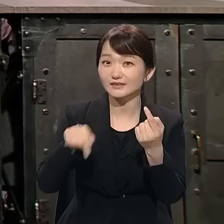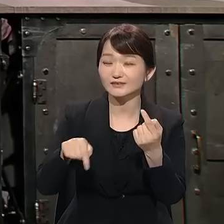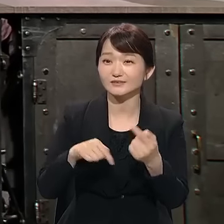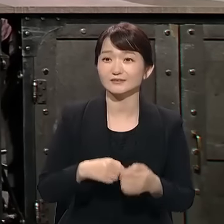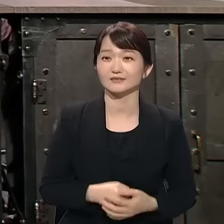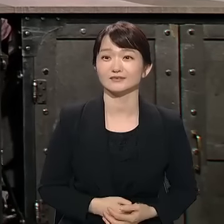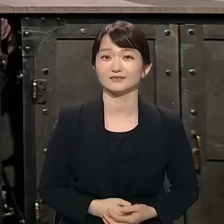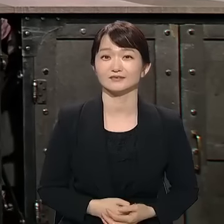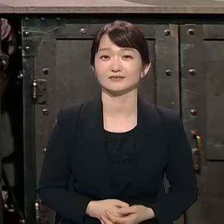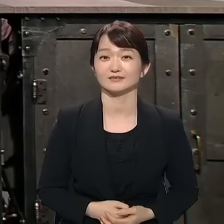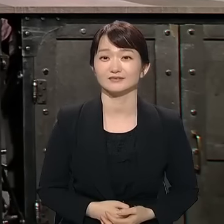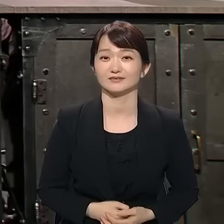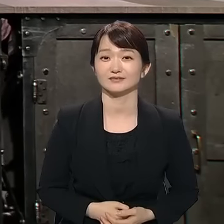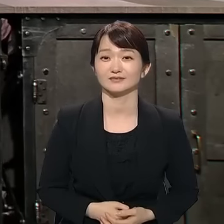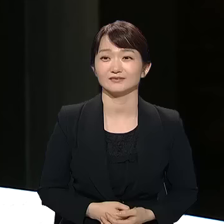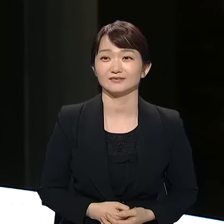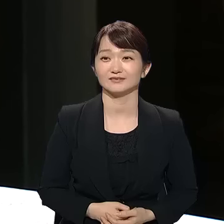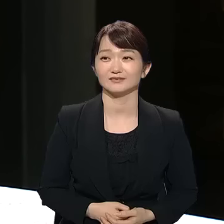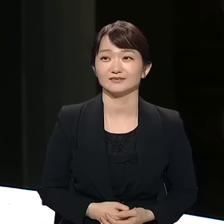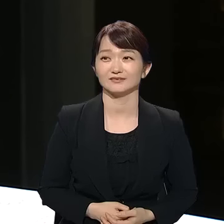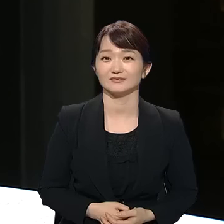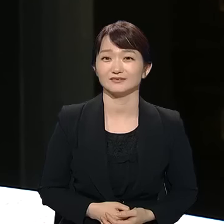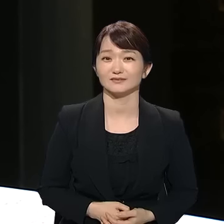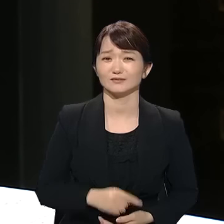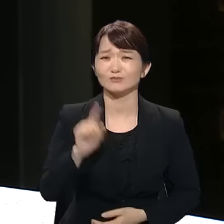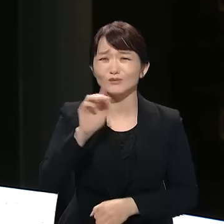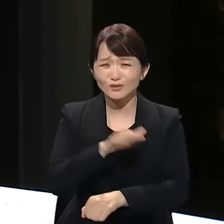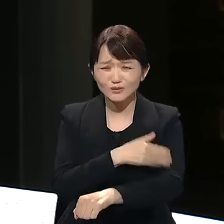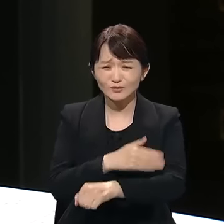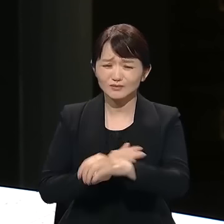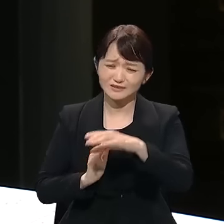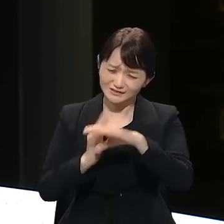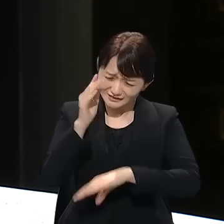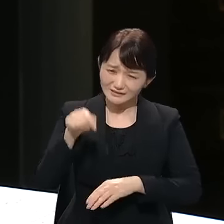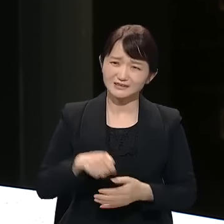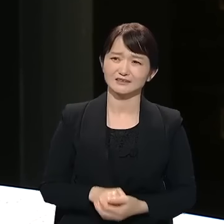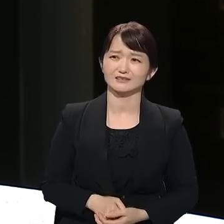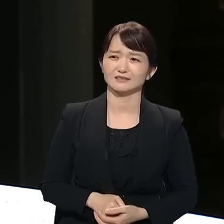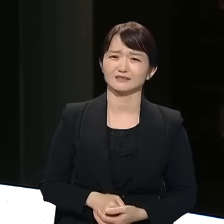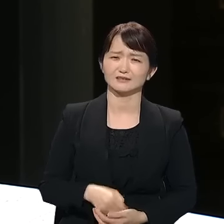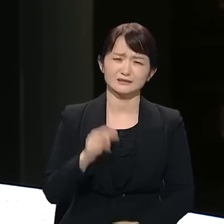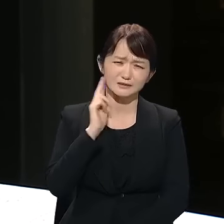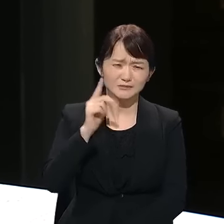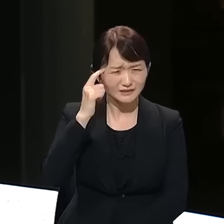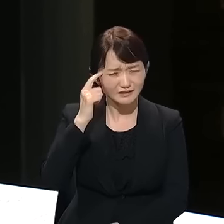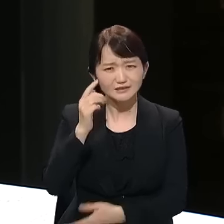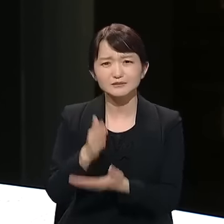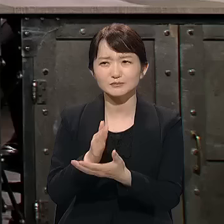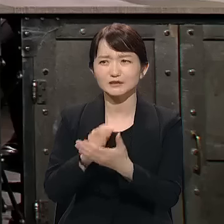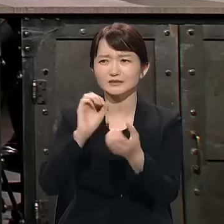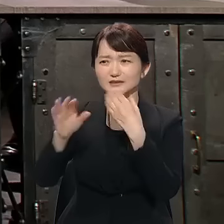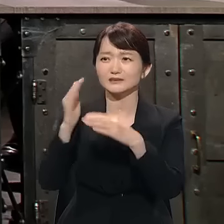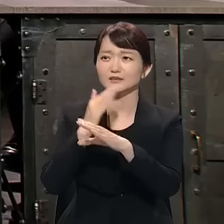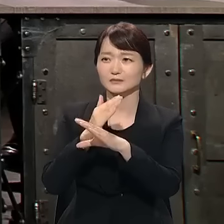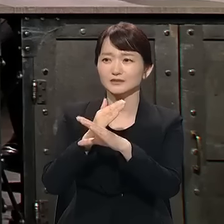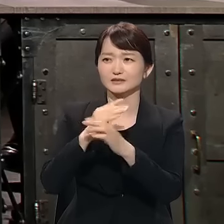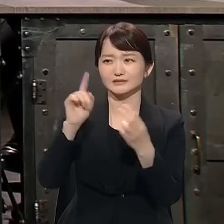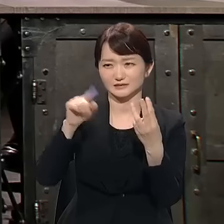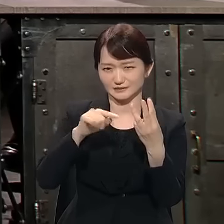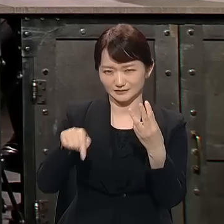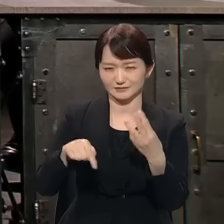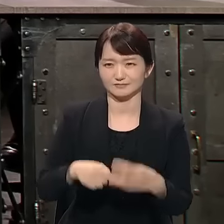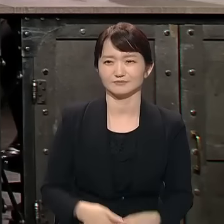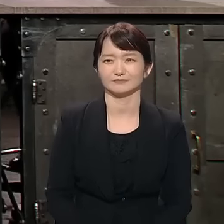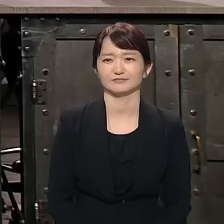예 자 야 이게 무슨 외도 오버야 너무 너 심각하게 생각하지 마 x 아